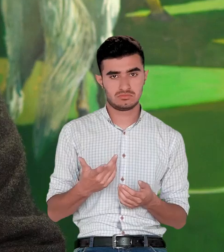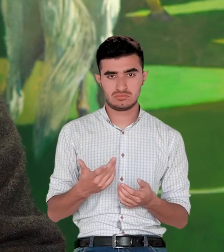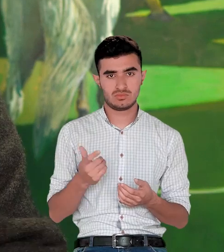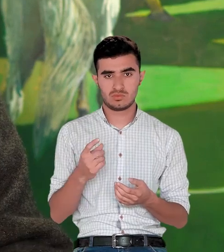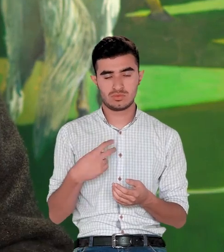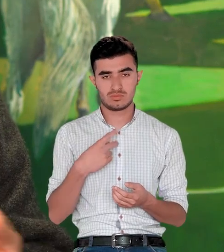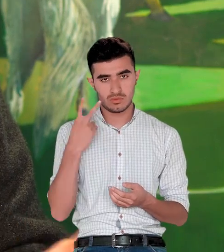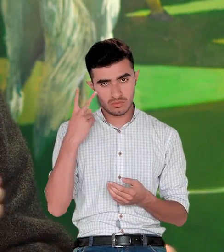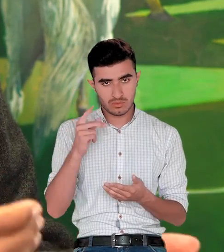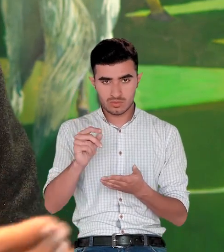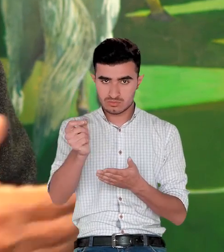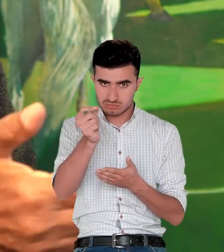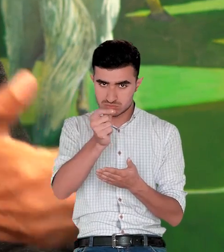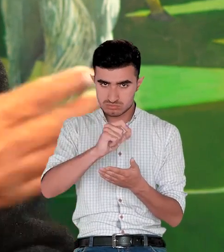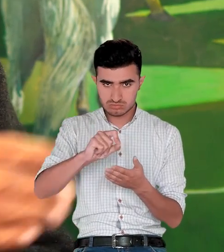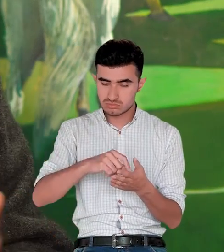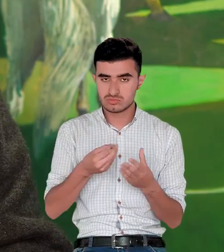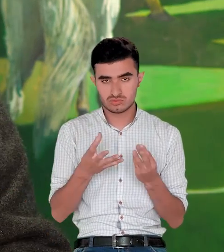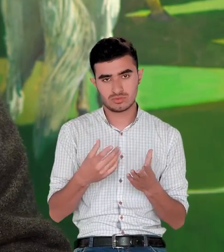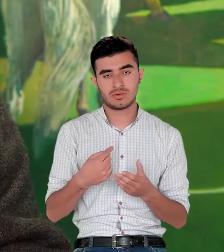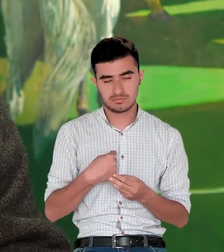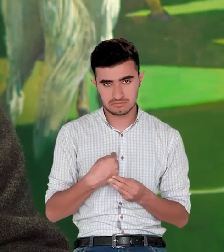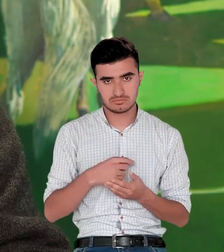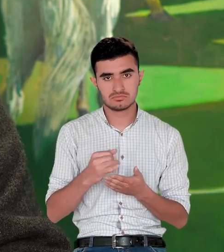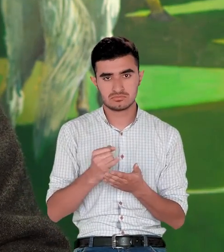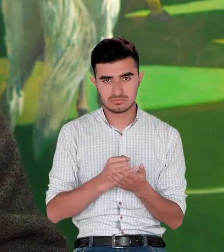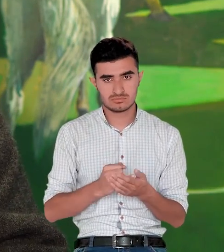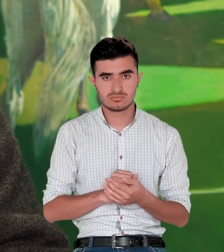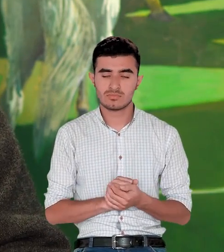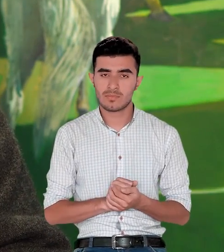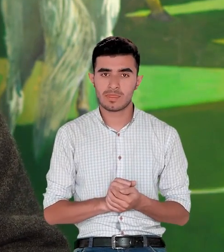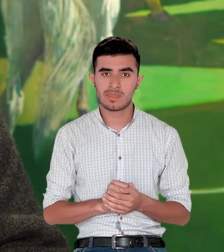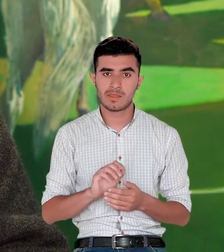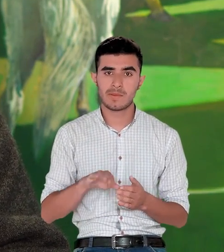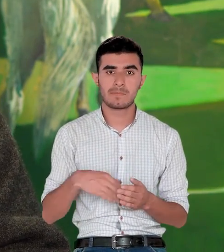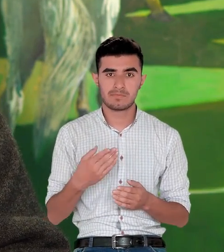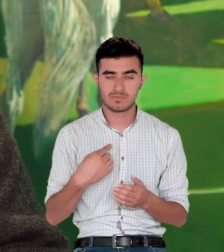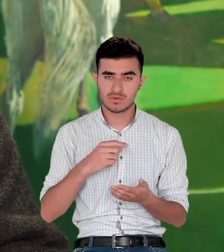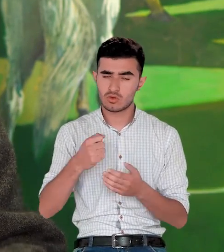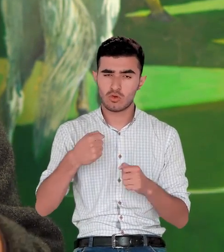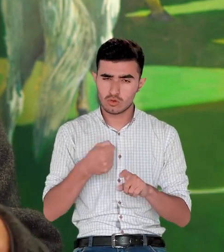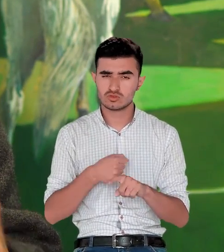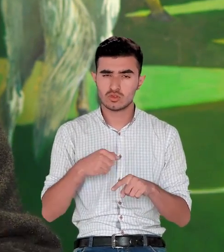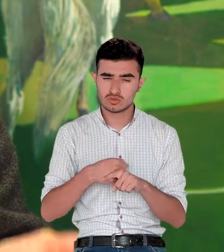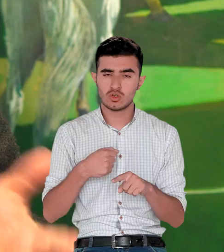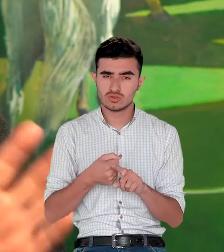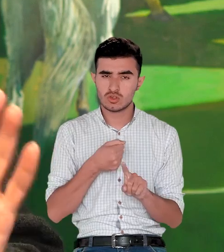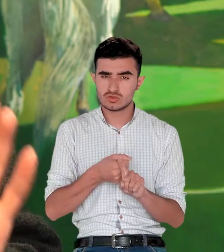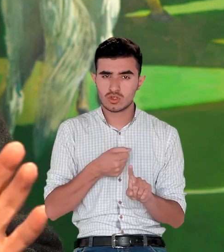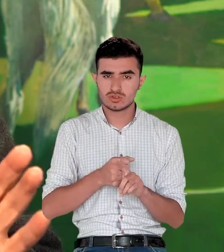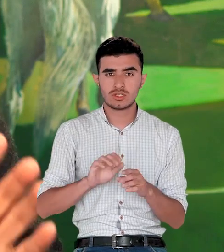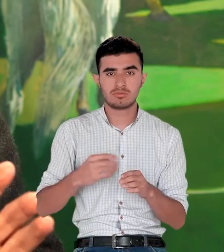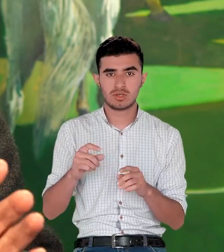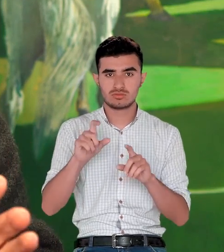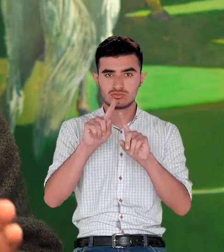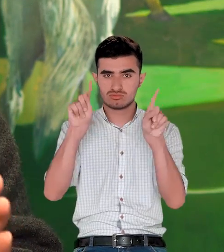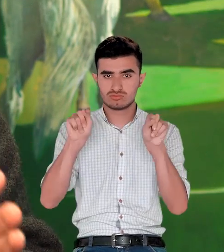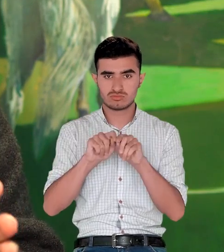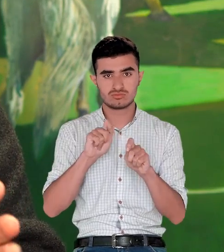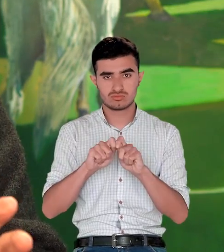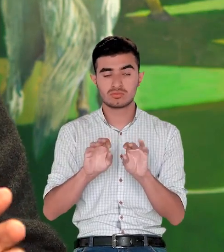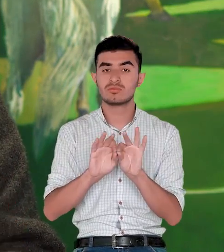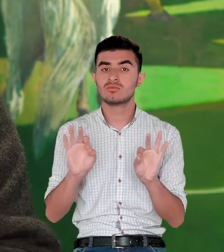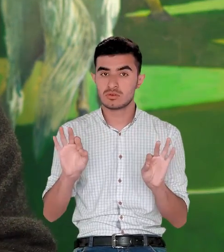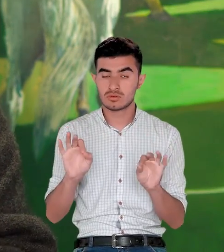چند دفعہ کوشش کرنے کے بعد میں نے اسکوائر بنا لیا. تو کہتے ہیں ہاں آپ کو نظر آتا ہے.